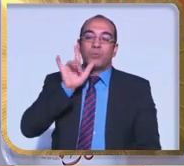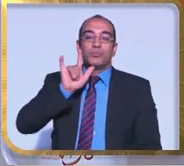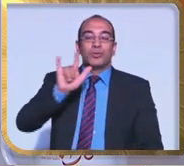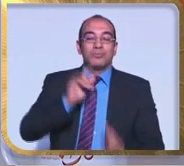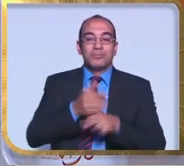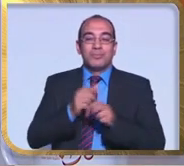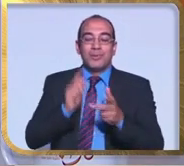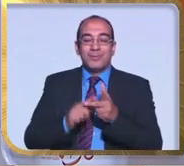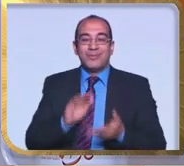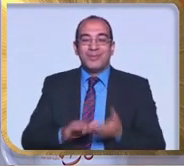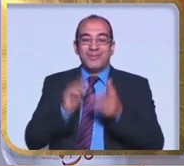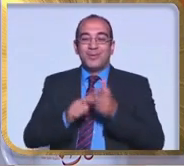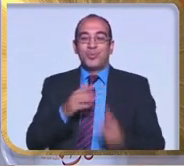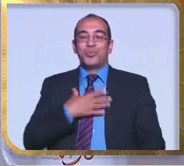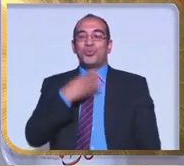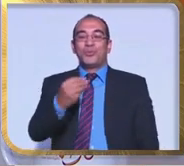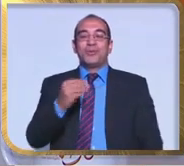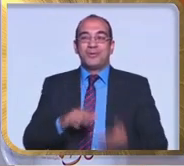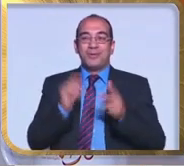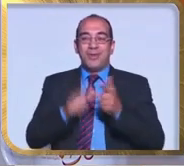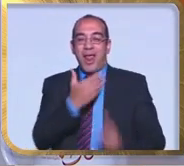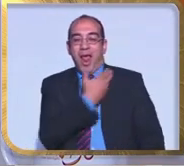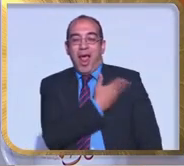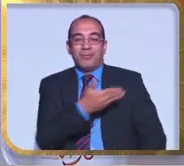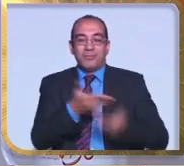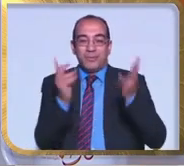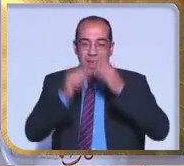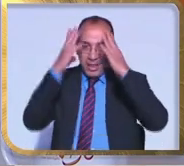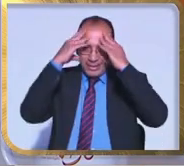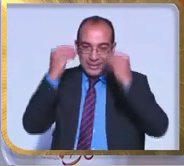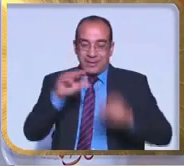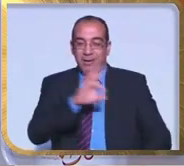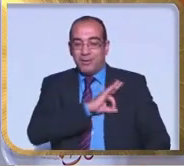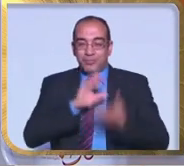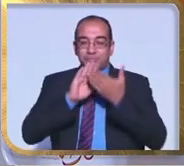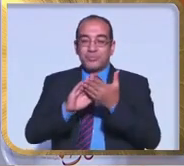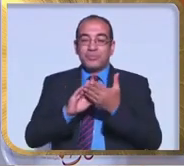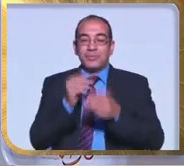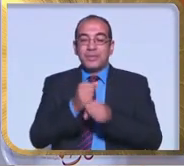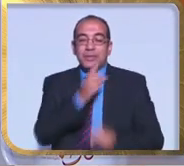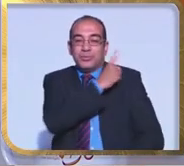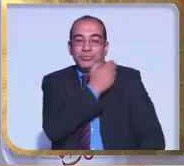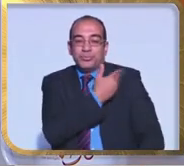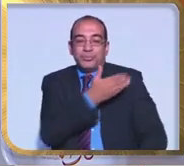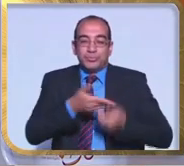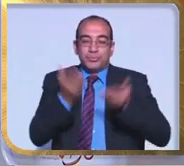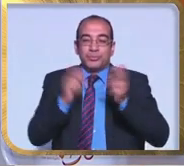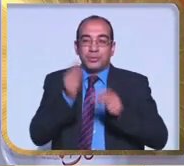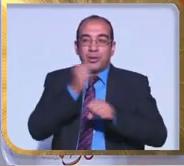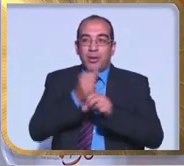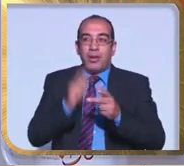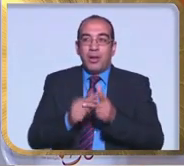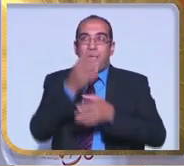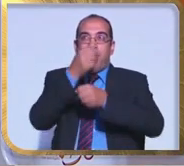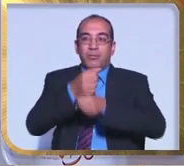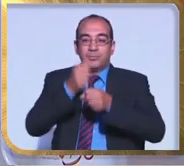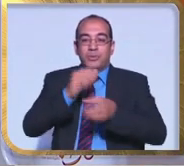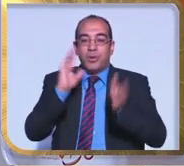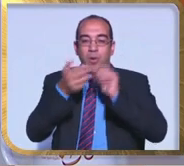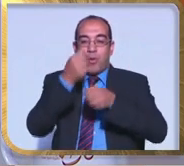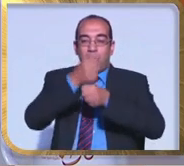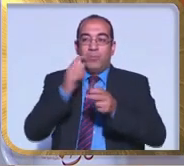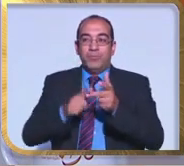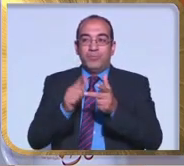الله الذي احببتني فيه، وغفر الله لها ورحمها وتجاوز عن سيئاتها. يا رب، اللهم